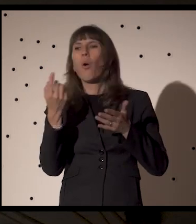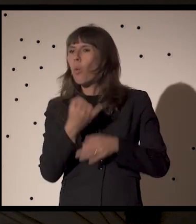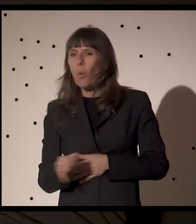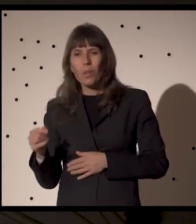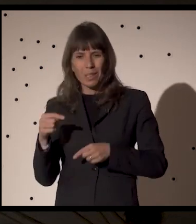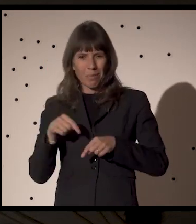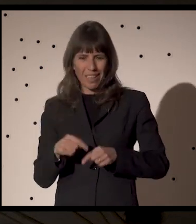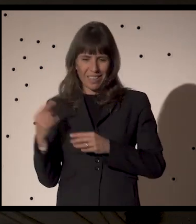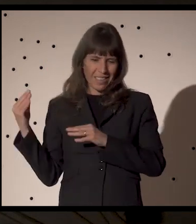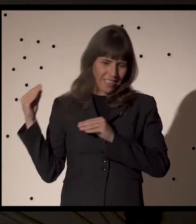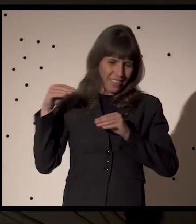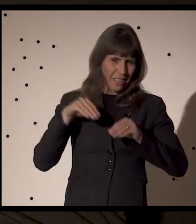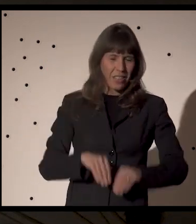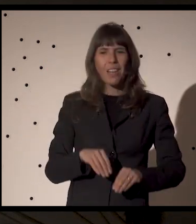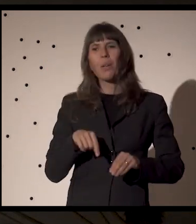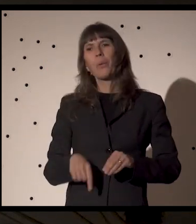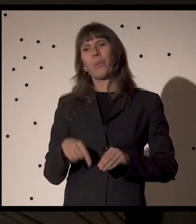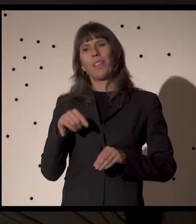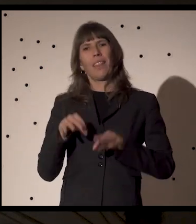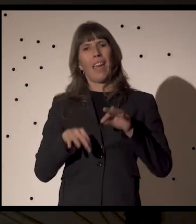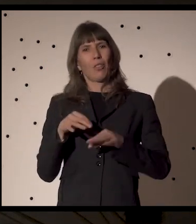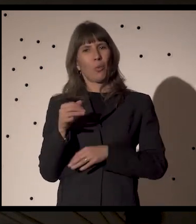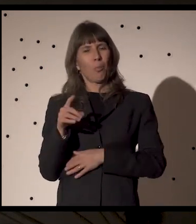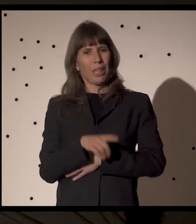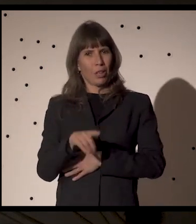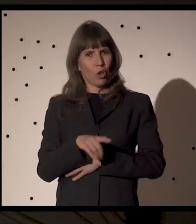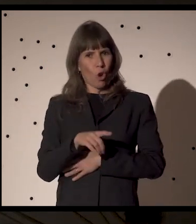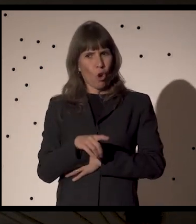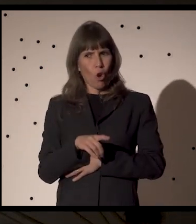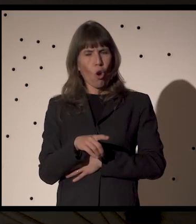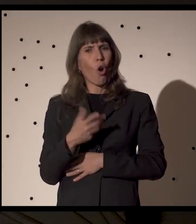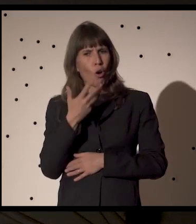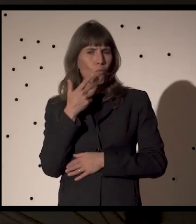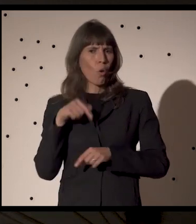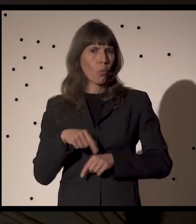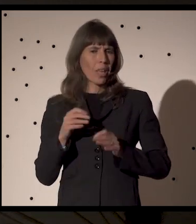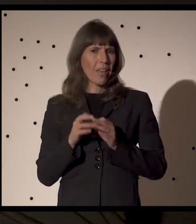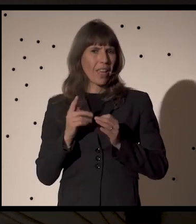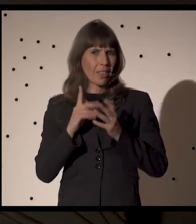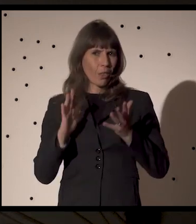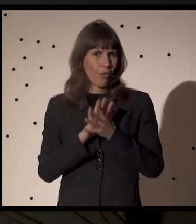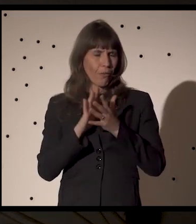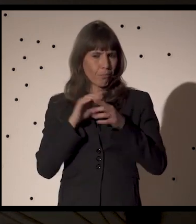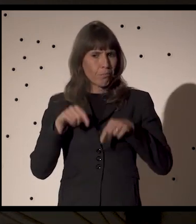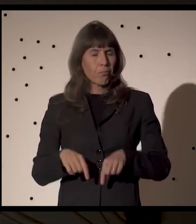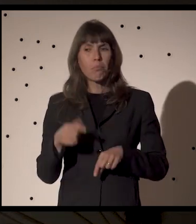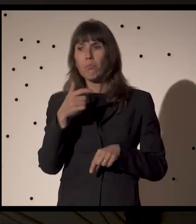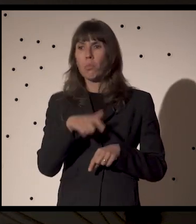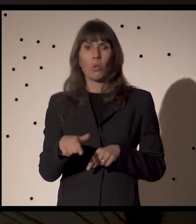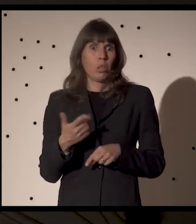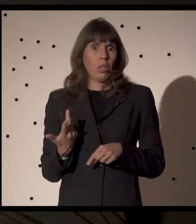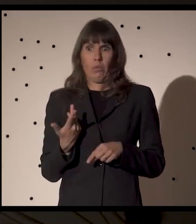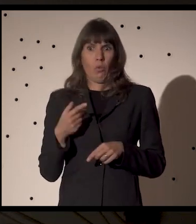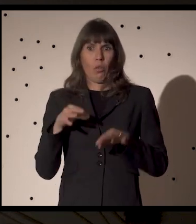diciamo celebrazione perché per il significato che il Piccolo teatro ha avuto e ha avuto Soprattutto negli ultimi